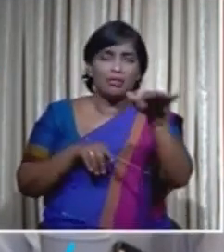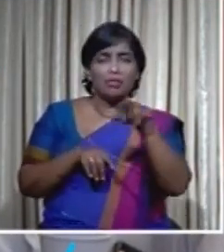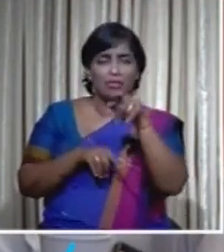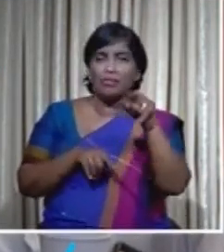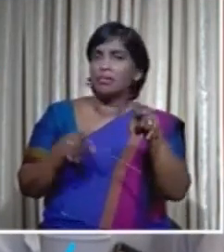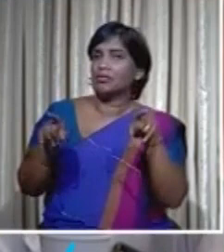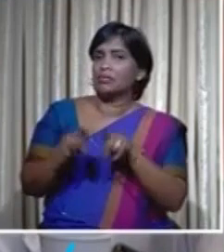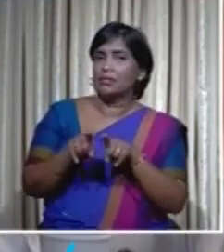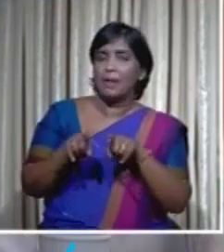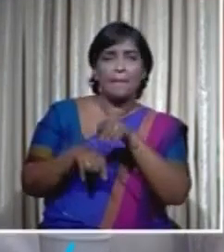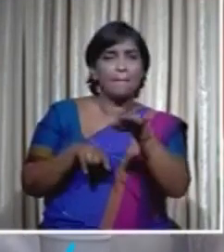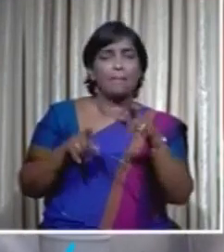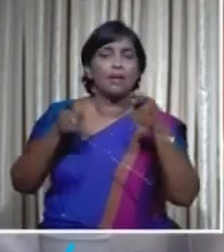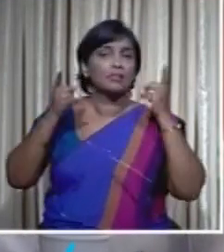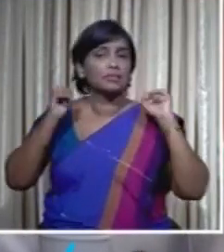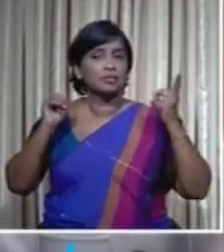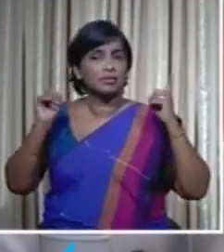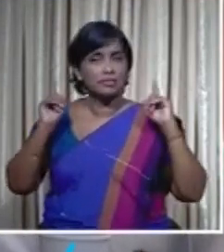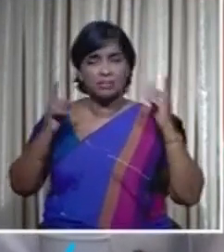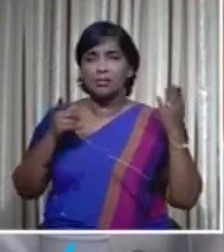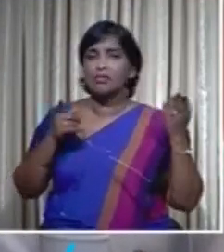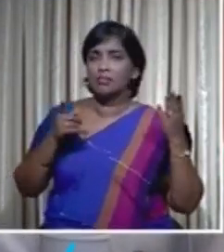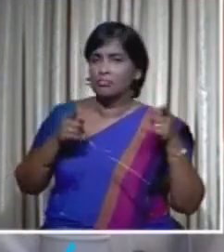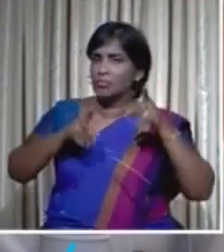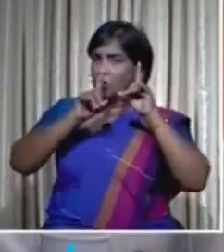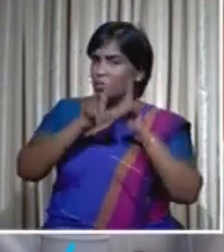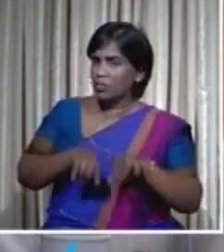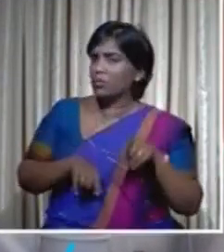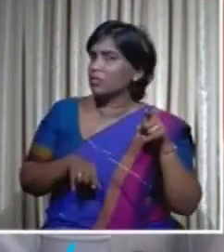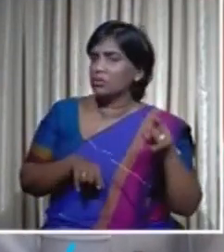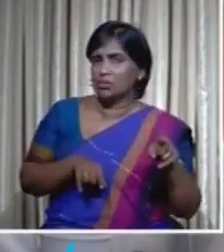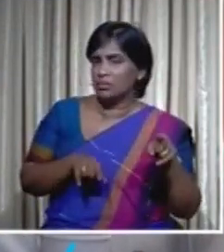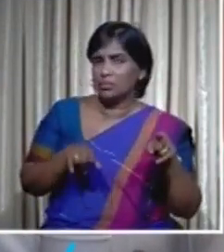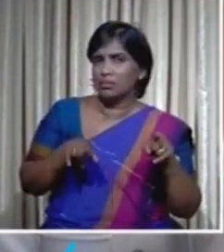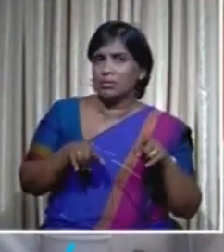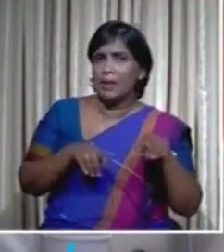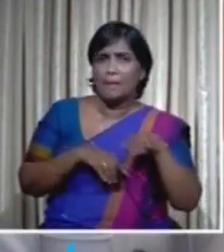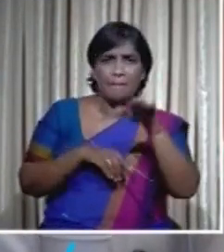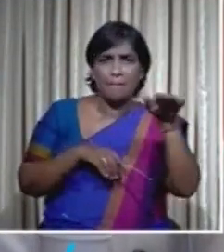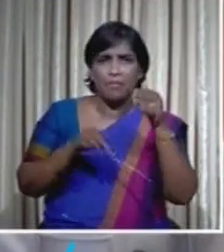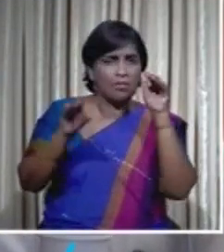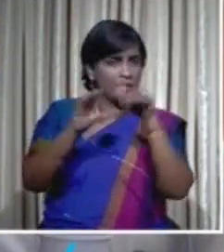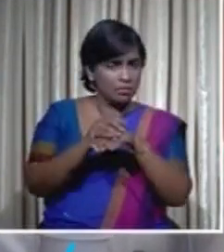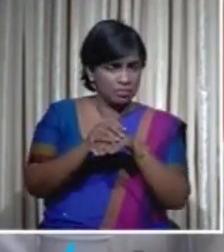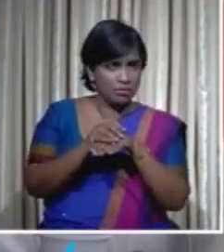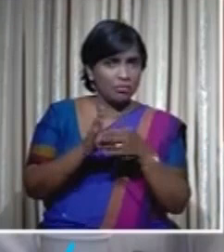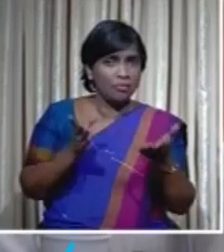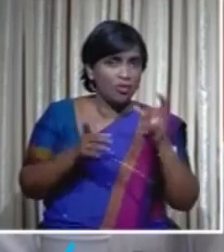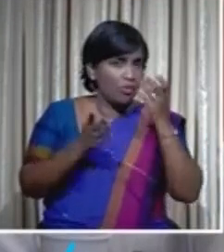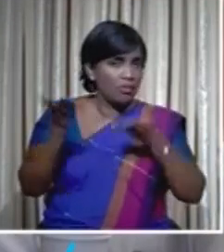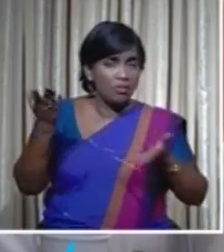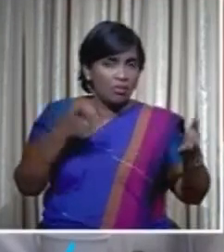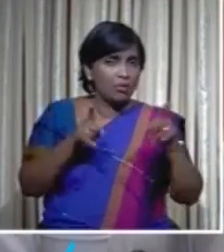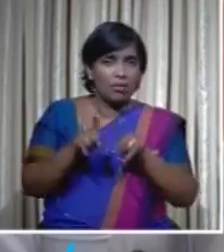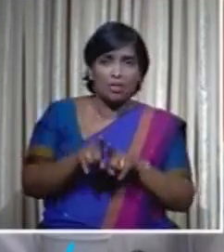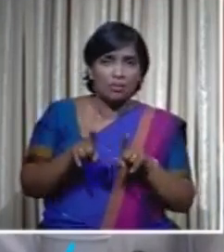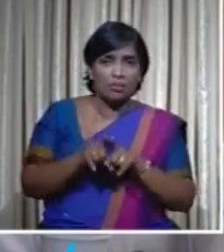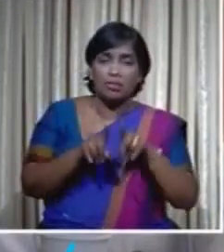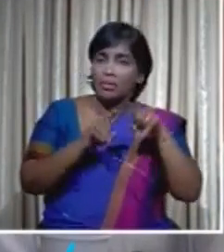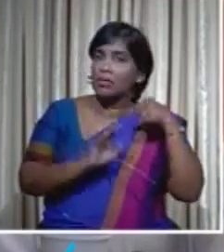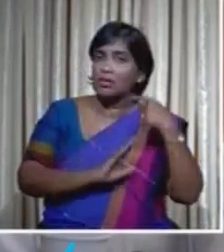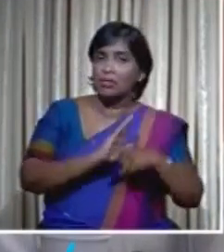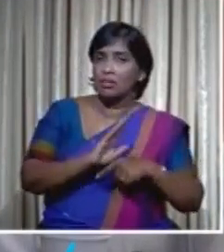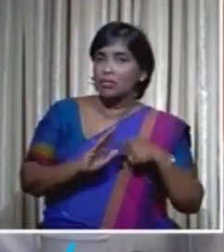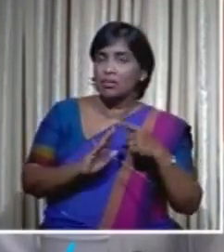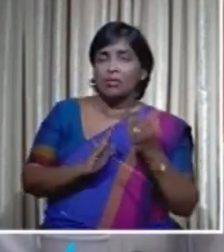உங்களுடைய மனம் என்ன பாடுபடும் என்பதை நீங்கள் இந்த நாட்டினுடைய தலைவராக, ஒரு தந்தையாக, நீங்கள் இந்த நாட்டை சீரமைக்க நினைக்கிற ஒரு மனிதனாக நீங்கள்